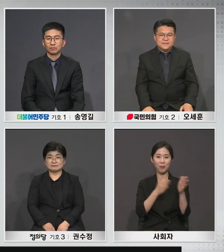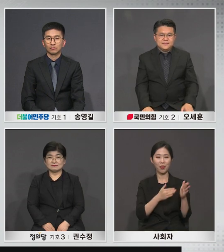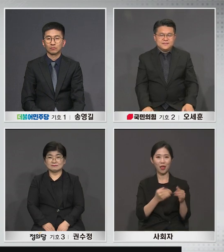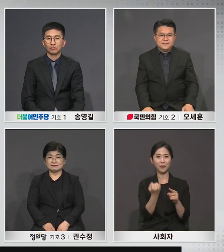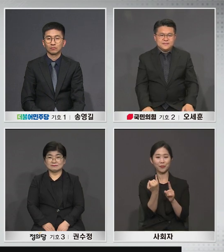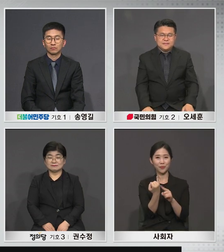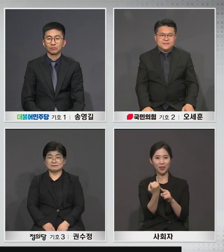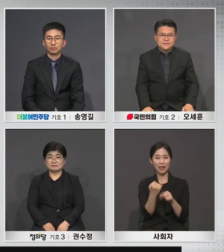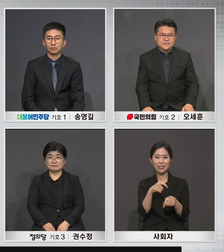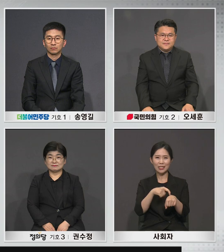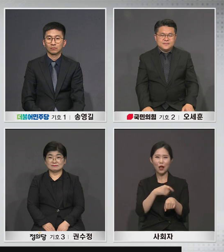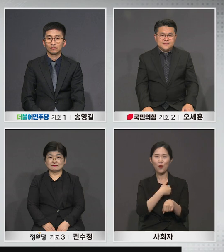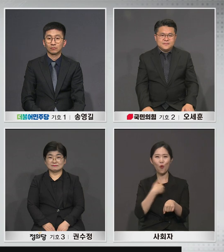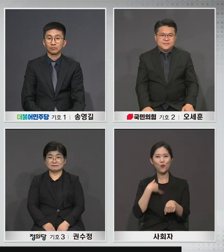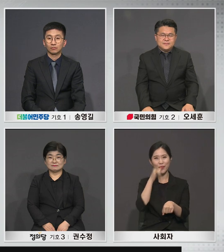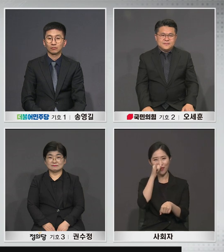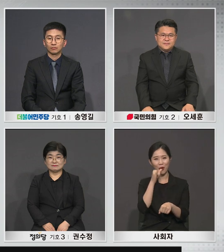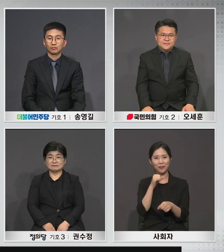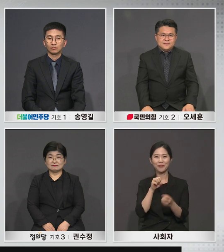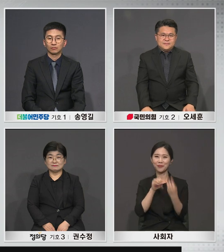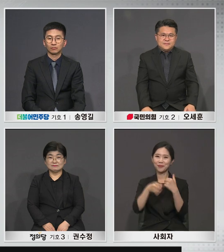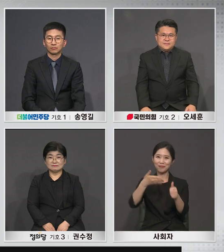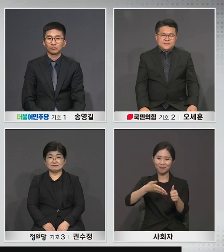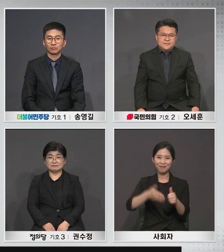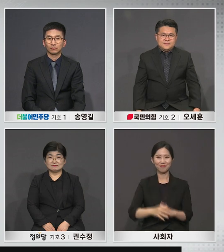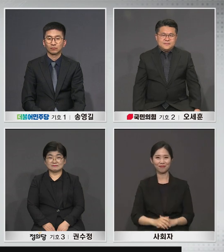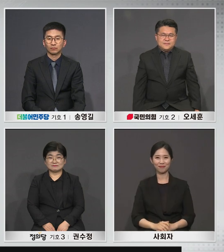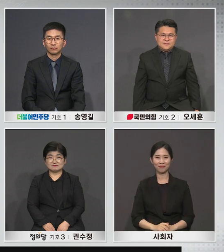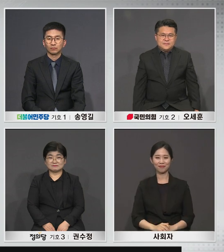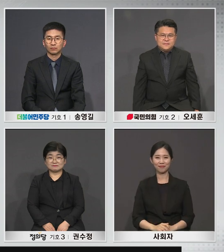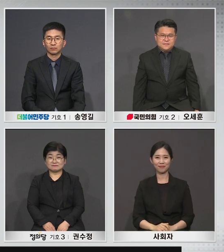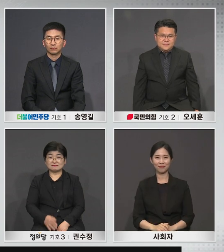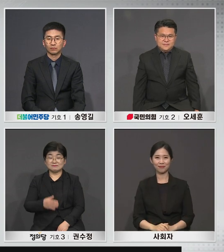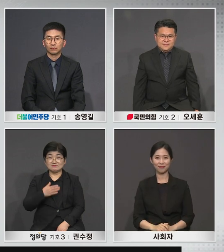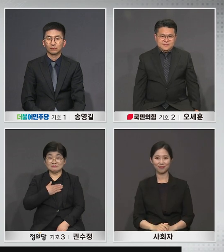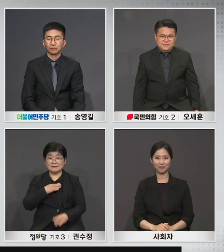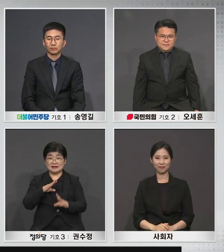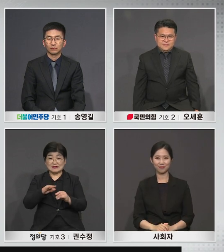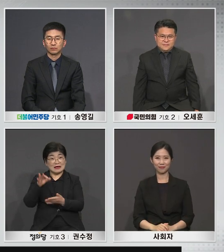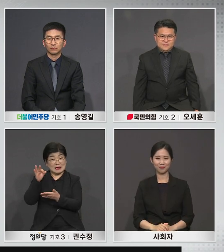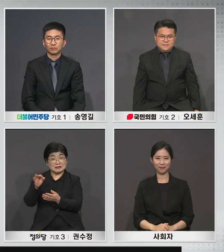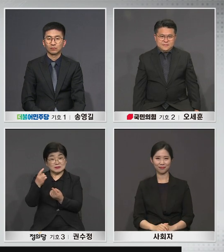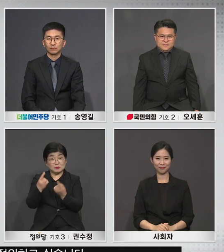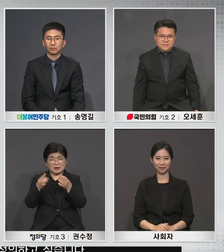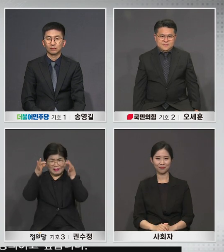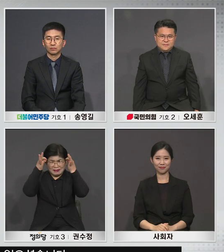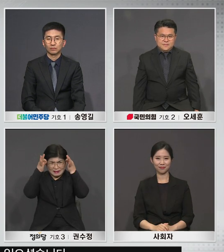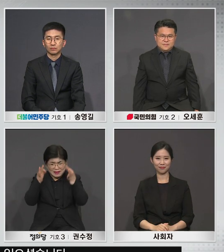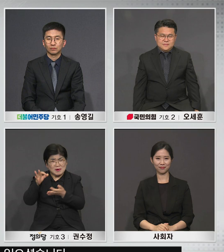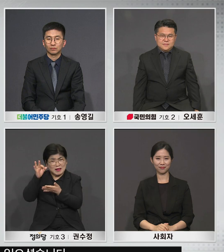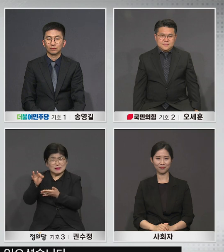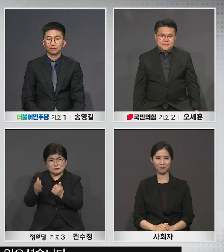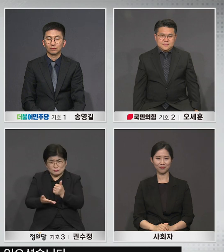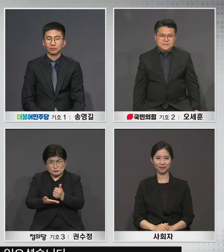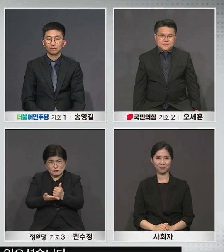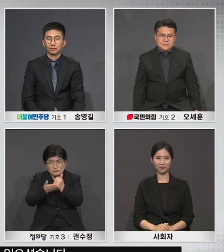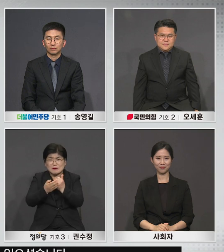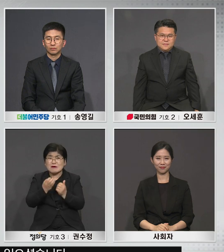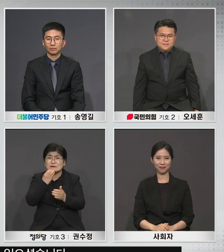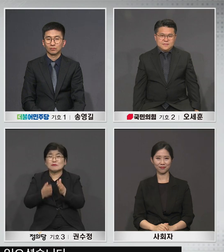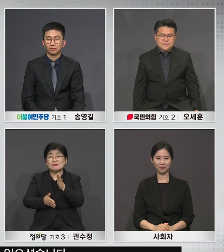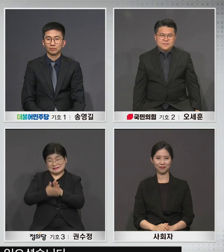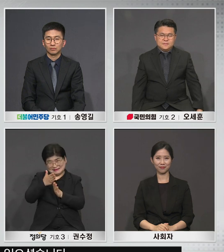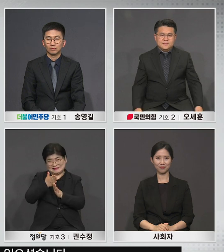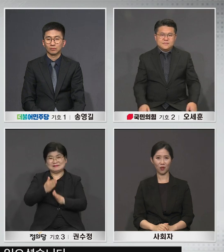잠깐 시간에 여유가 있으셨습니다. 한번 말씀 주시죠. 저는 땅의 가치보다 땀의 가치가 존중받는 서울시입니다.